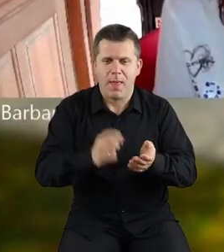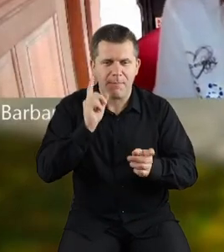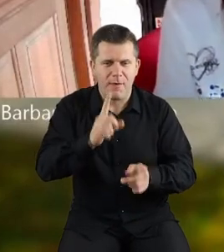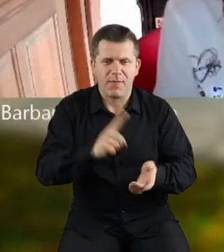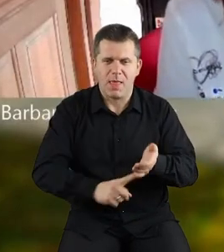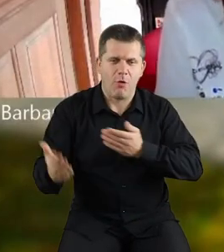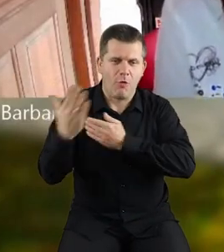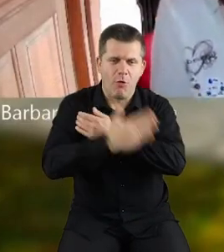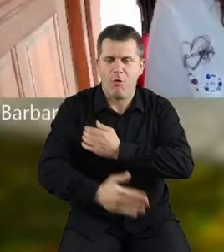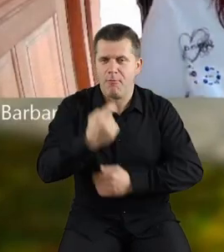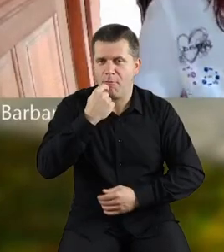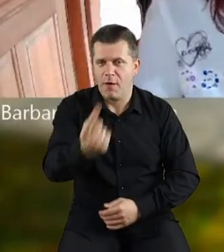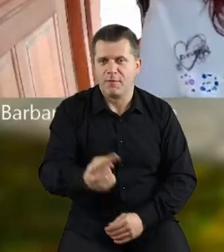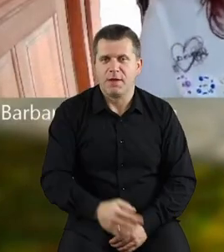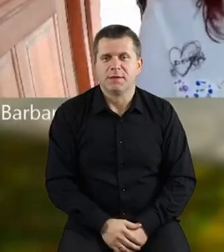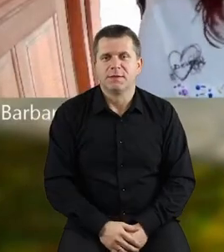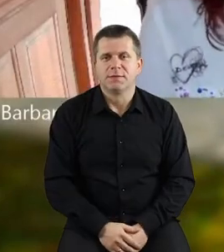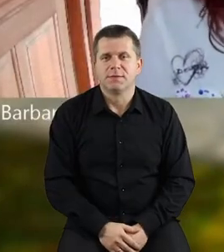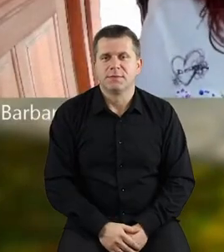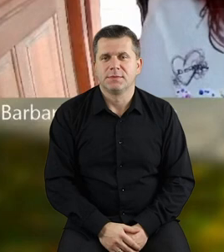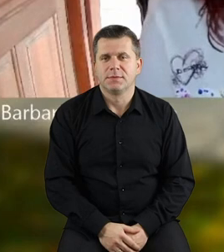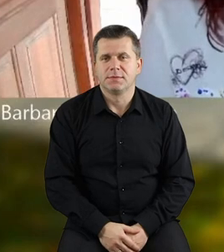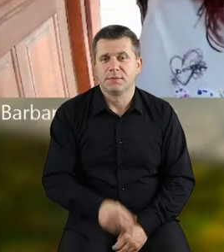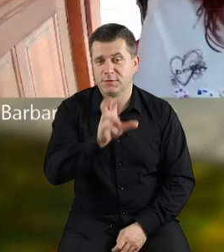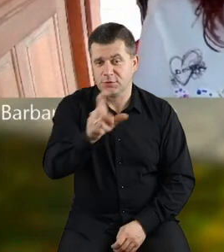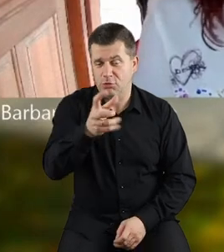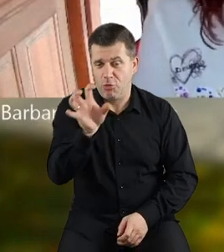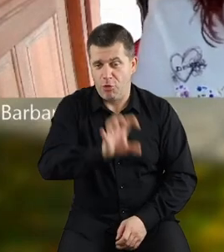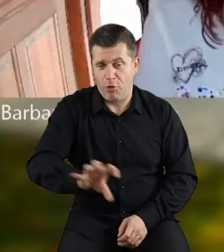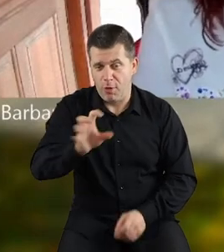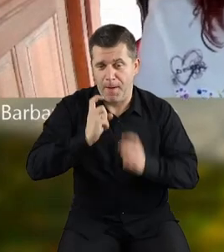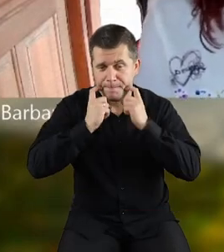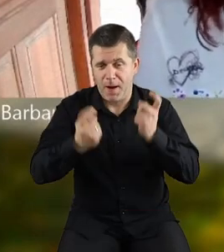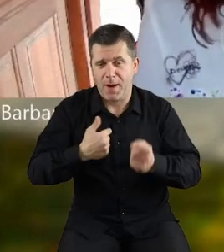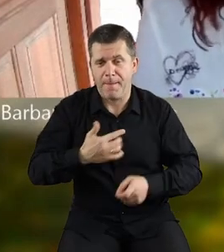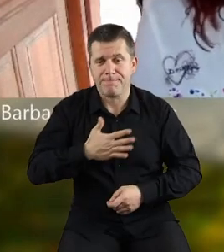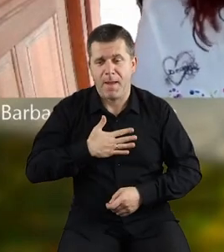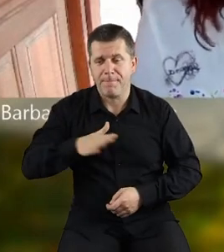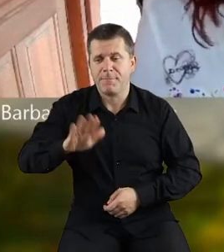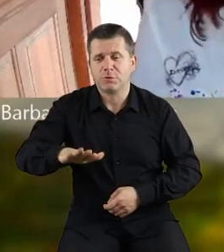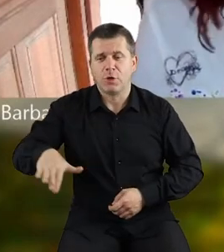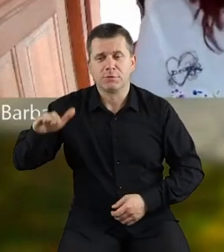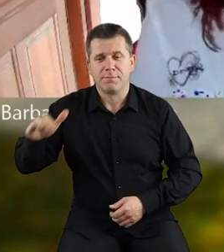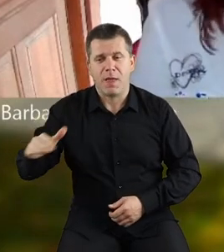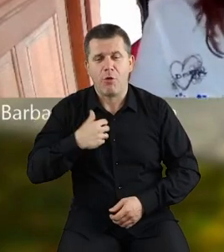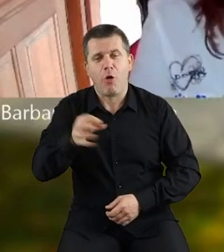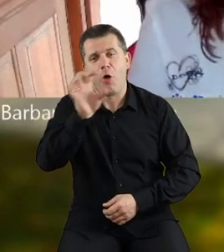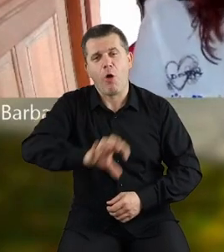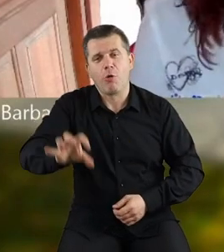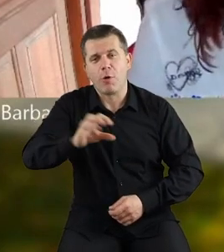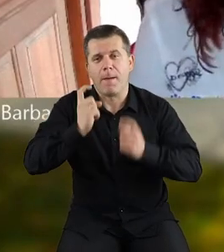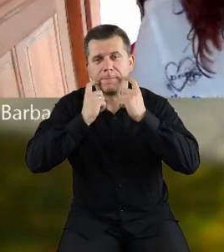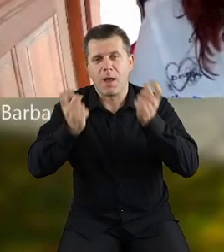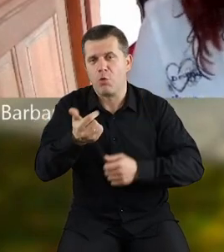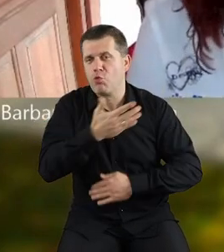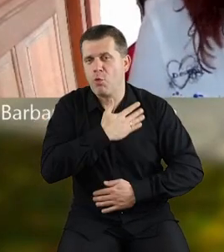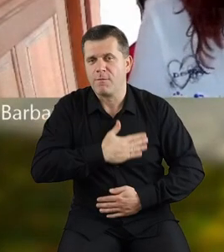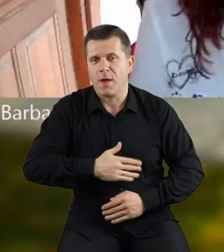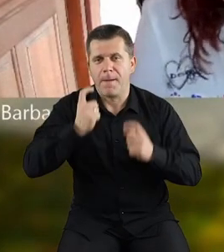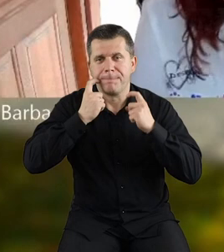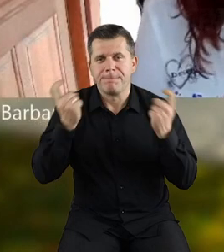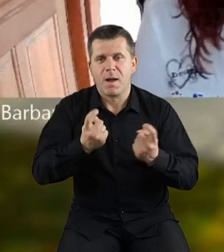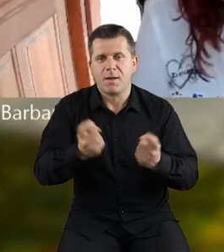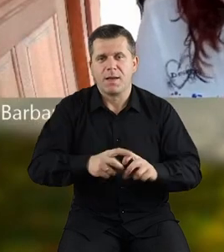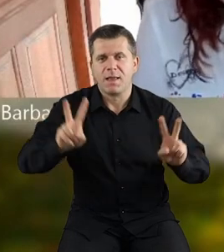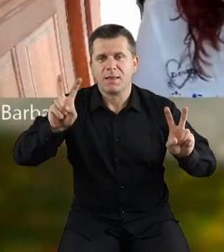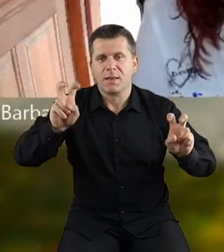już naprawdę na sam koniec powiedzieć. Nie wiem, czy oglądasz bajki. Ja, mając małe dzieci, oglądam bajki, więc uwielbiam